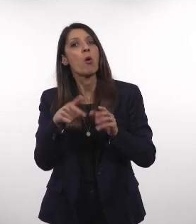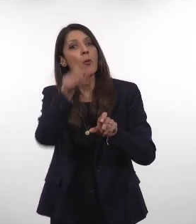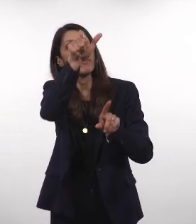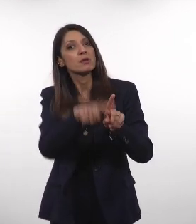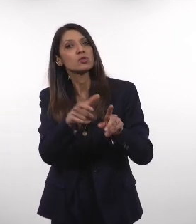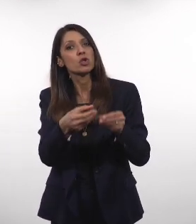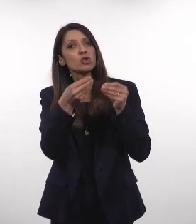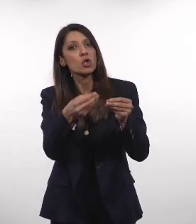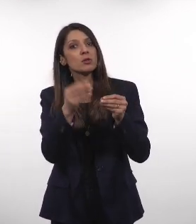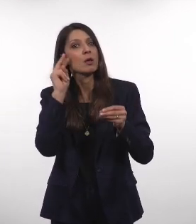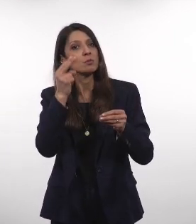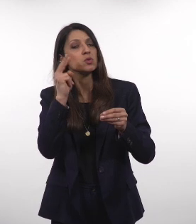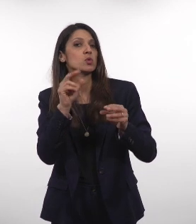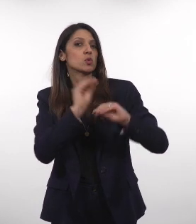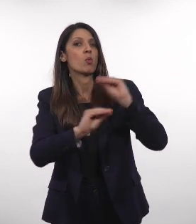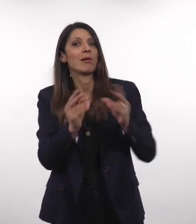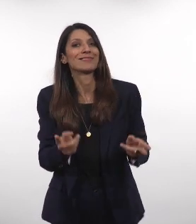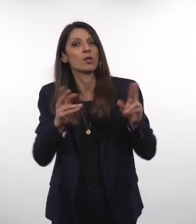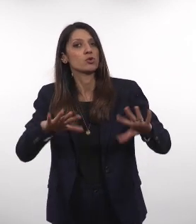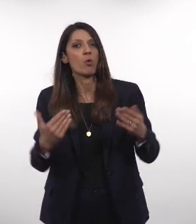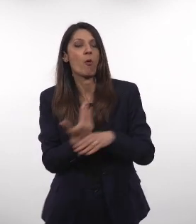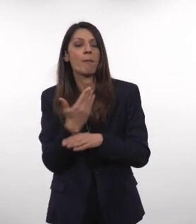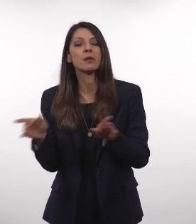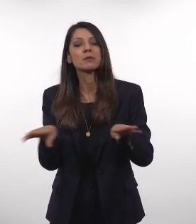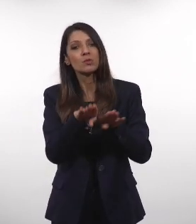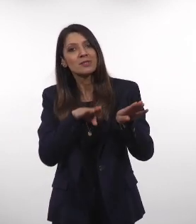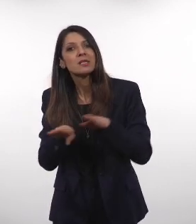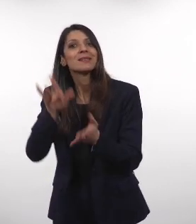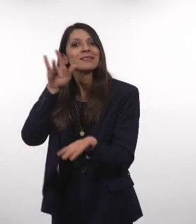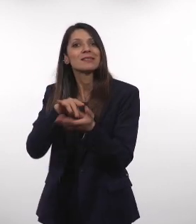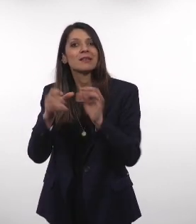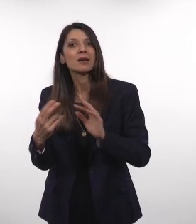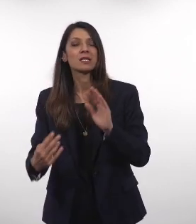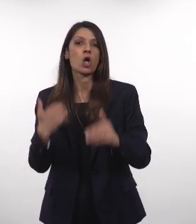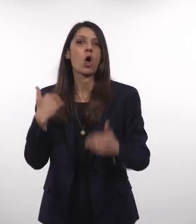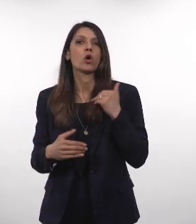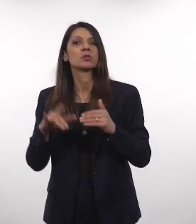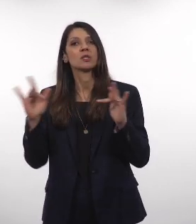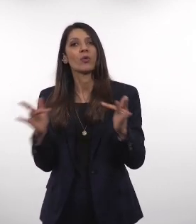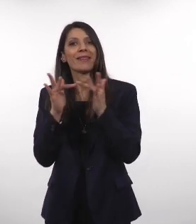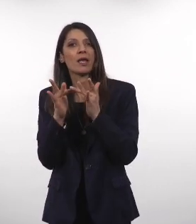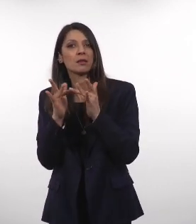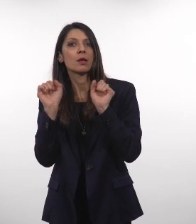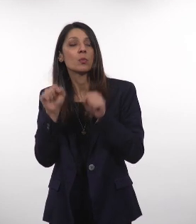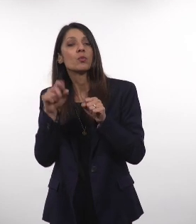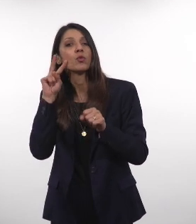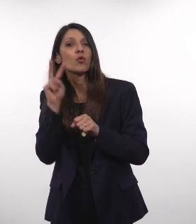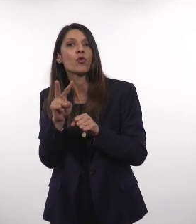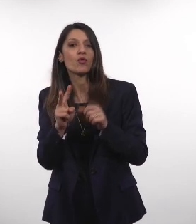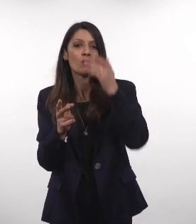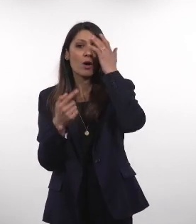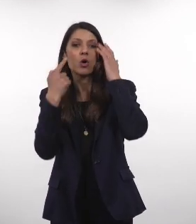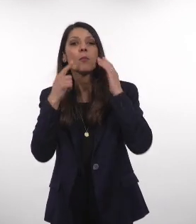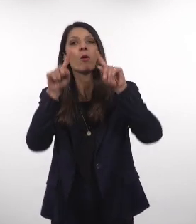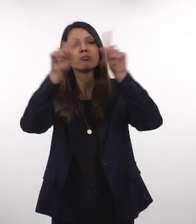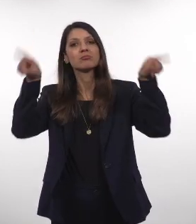d'habituation aux soins. Vous pouvez également trouver sur le site HandiConnect un modèle de séquençage que là, je vous montre pour